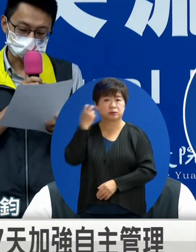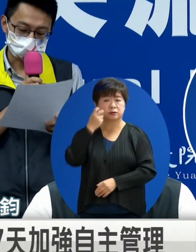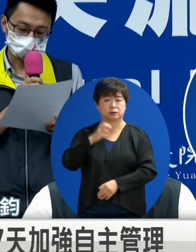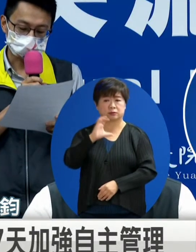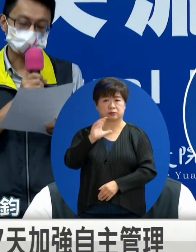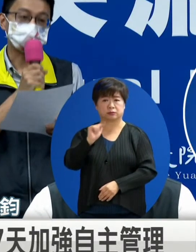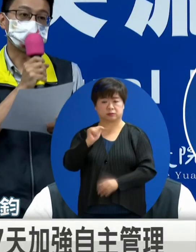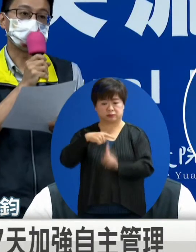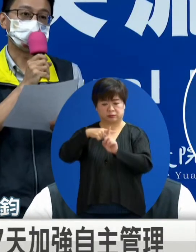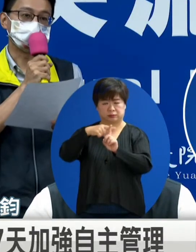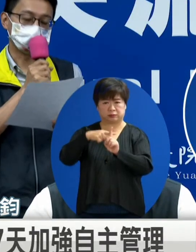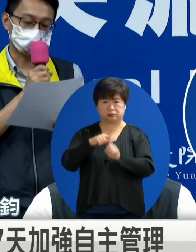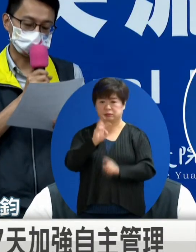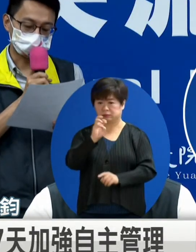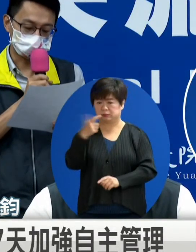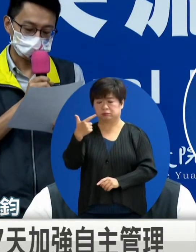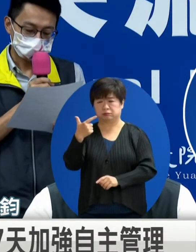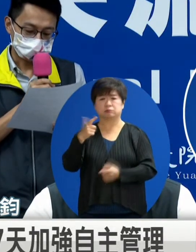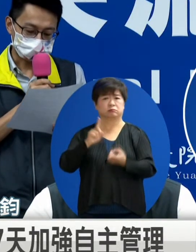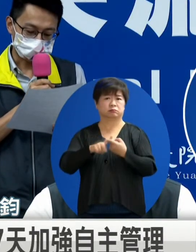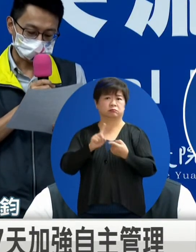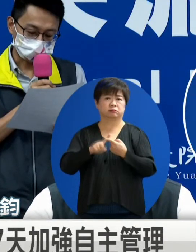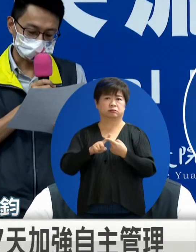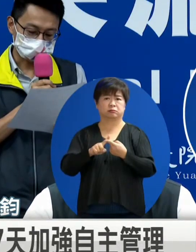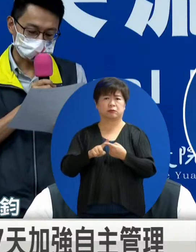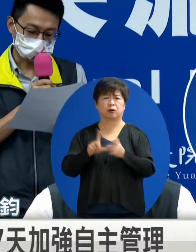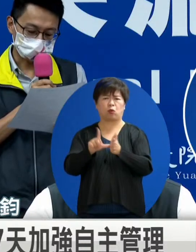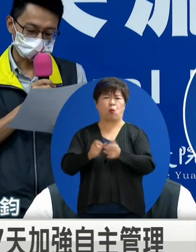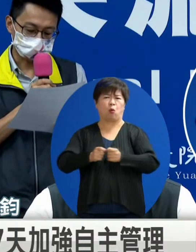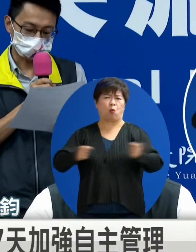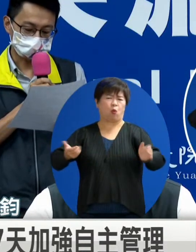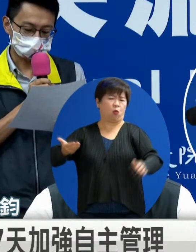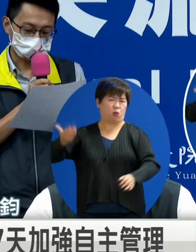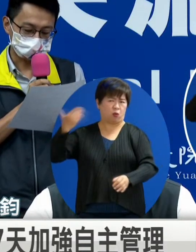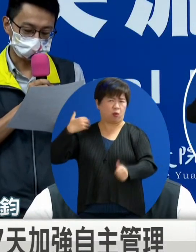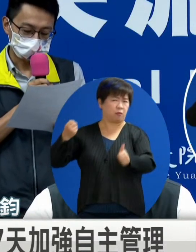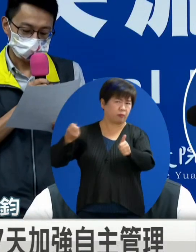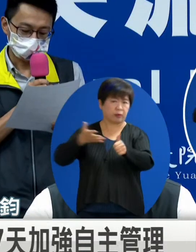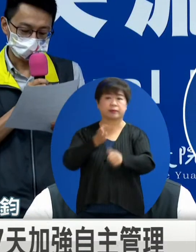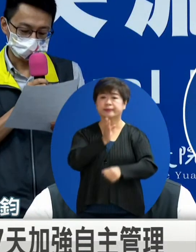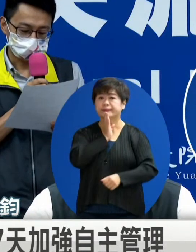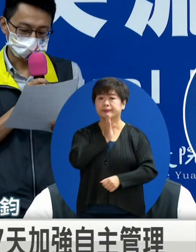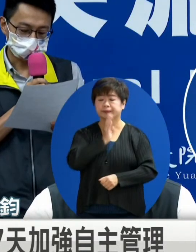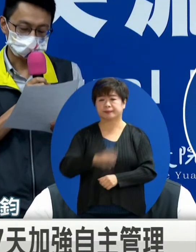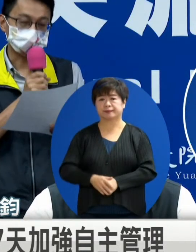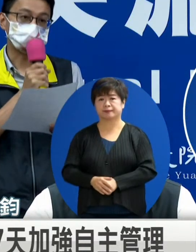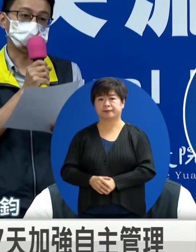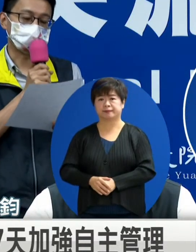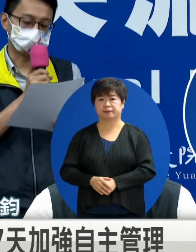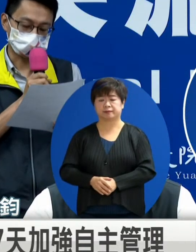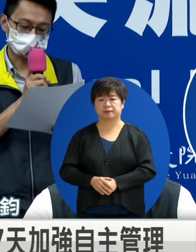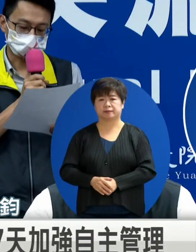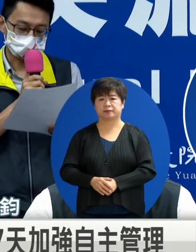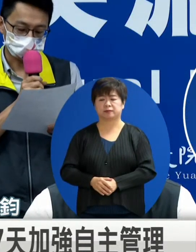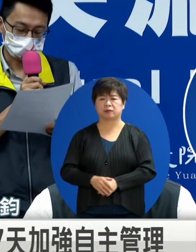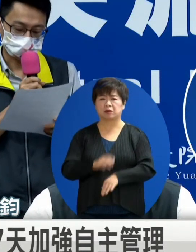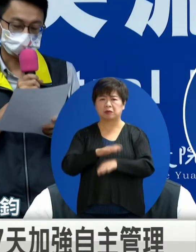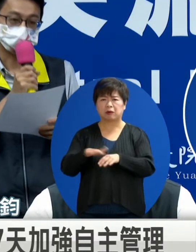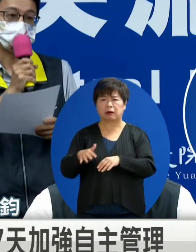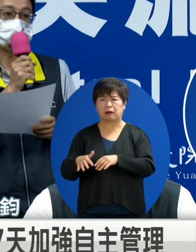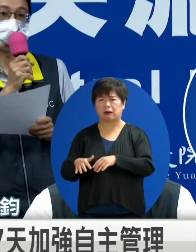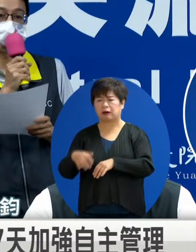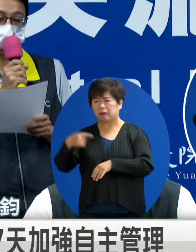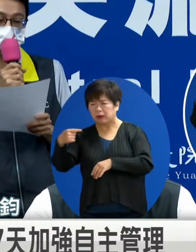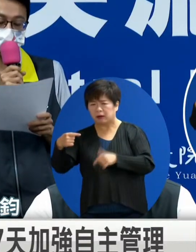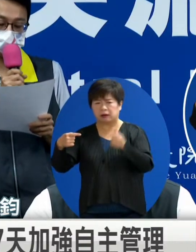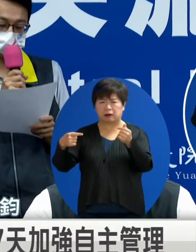值是36，所以也是符合这个已经是干一段时间以后出现这样子就是会时阴时阳的一个状况。